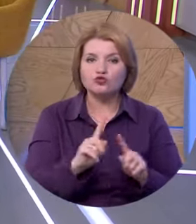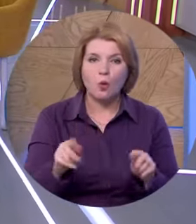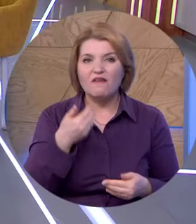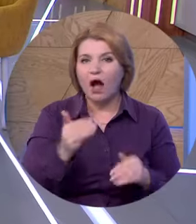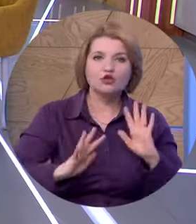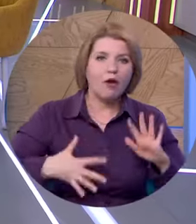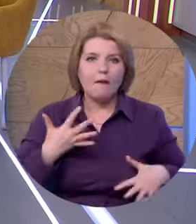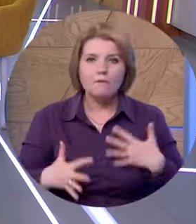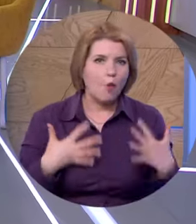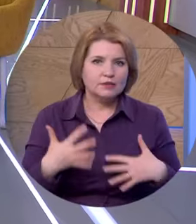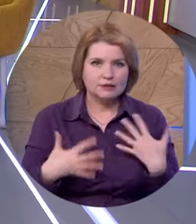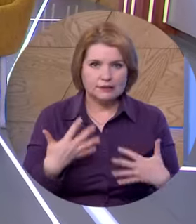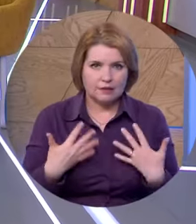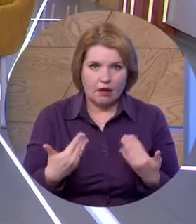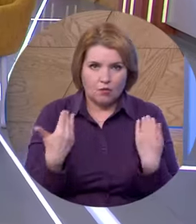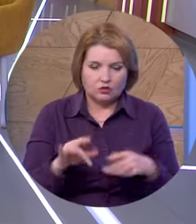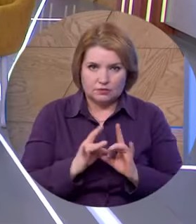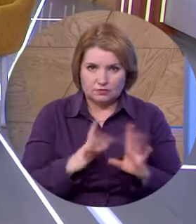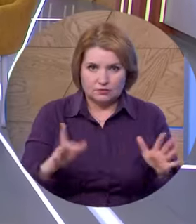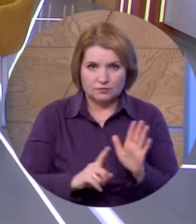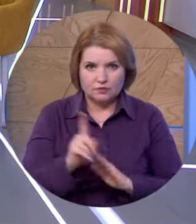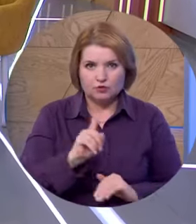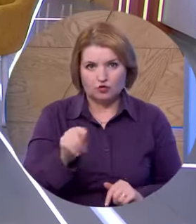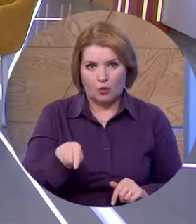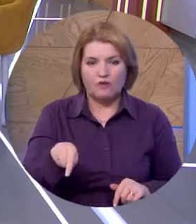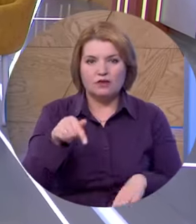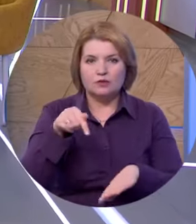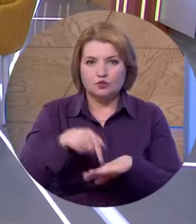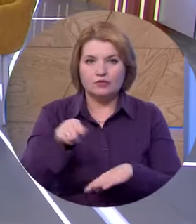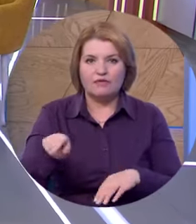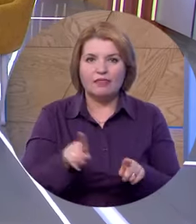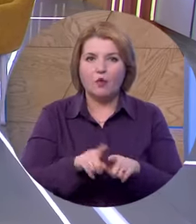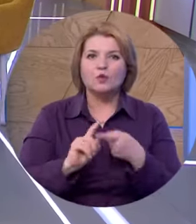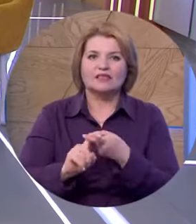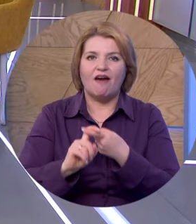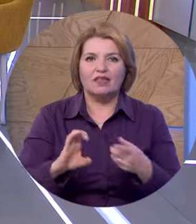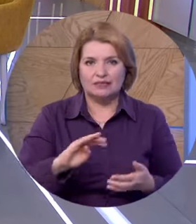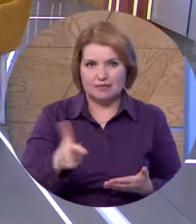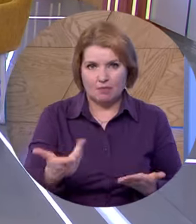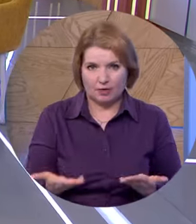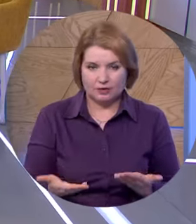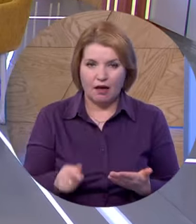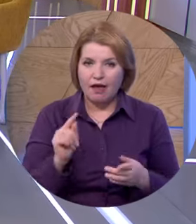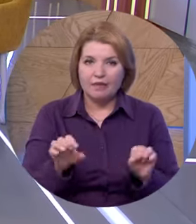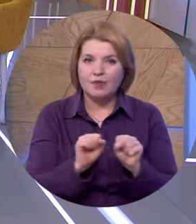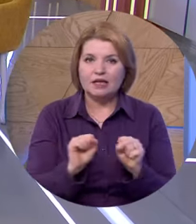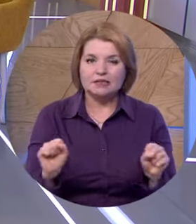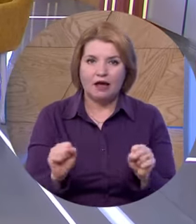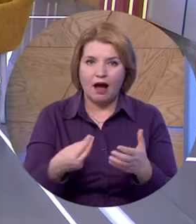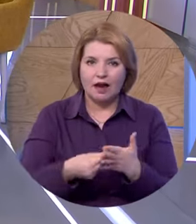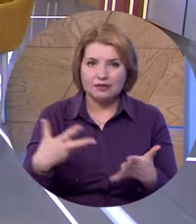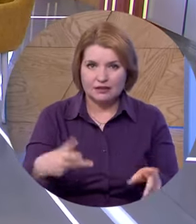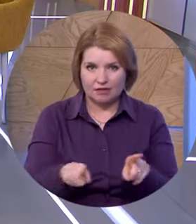эмоции. Создать у нас либо чувство страха, либо чувство неуверенности, либо чувство зависимости. Это не можно, нельзя расценивать, кроме